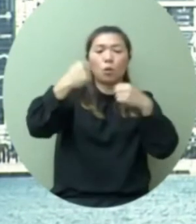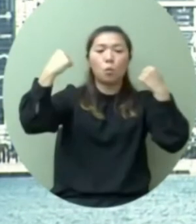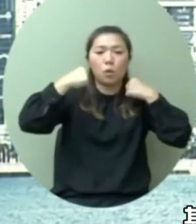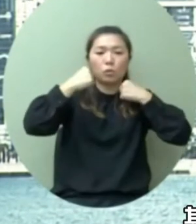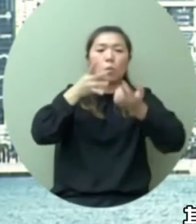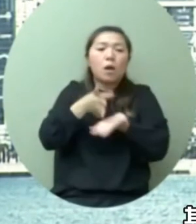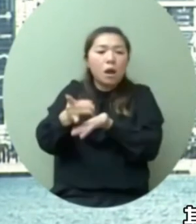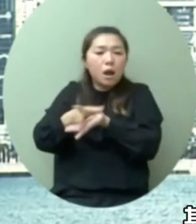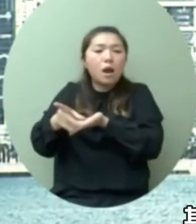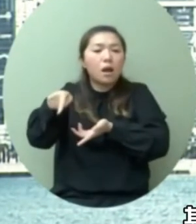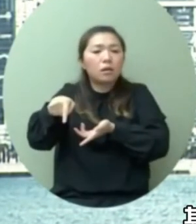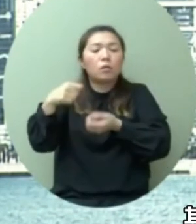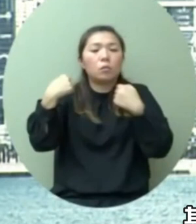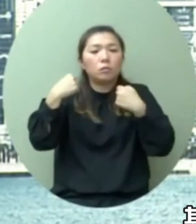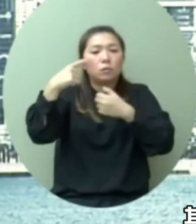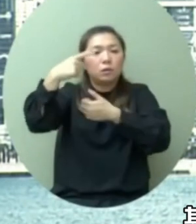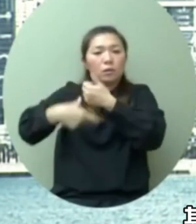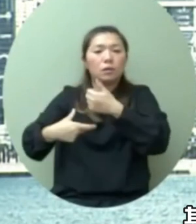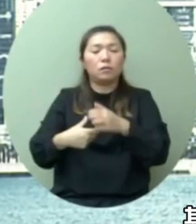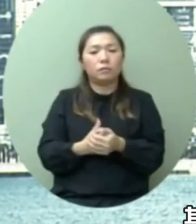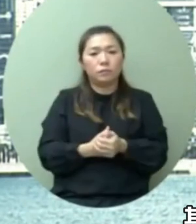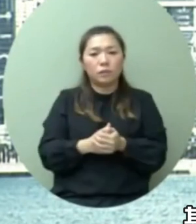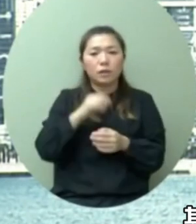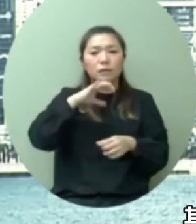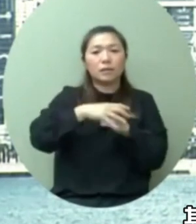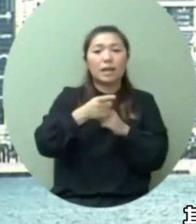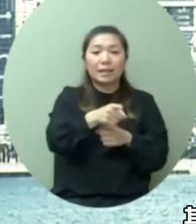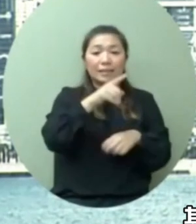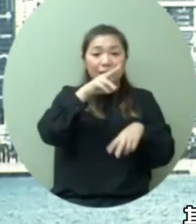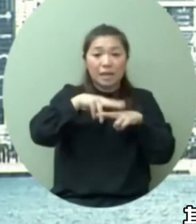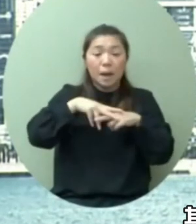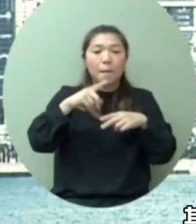大項嘅，咁其中包括世界知名嘅中國